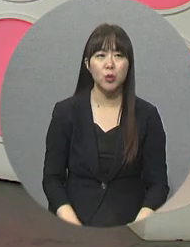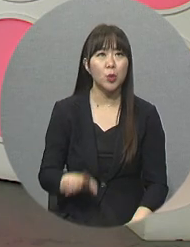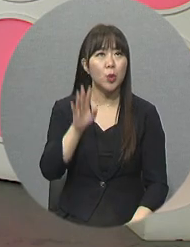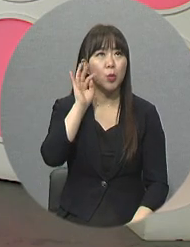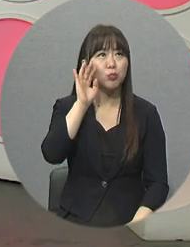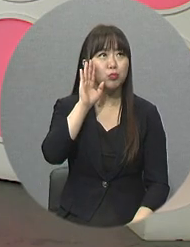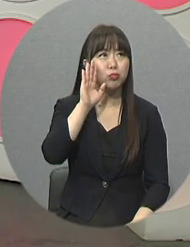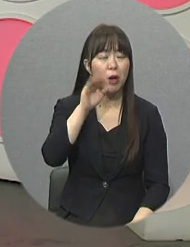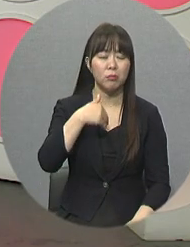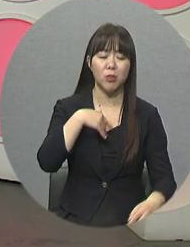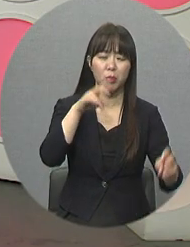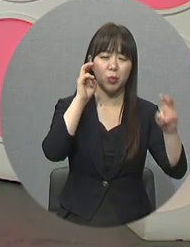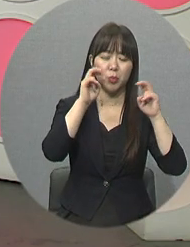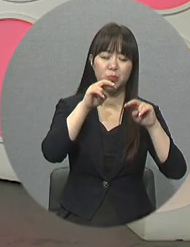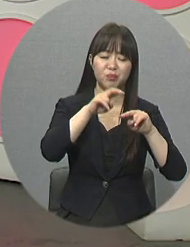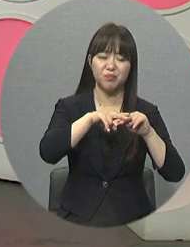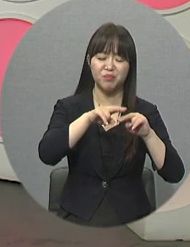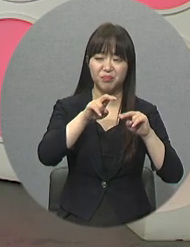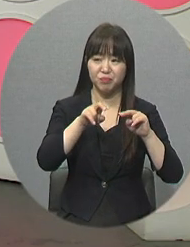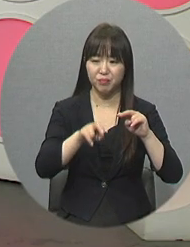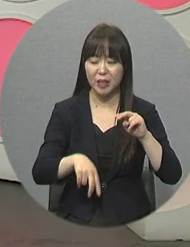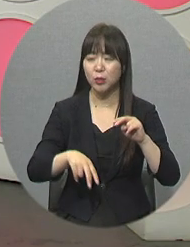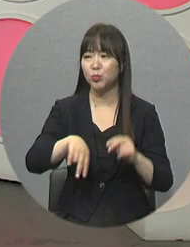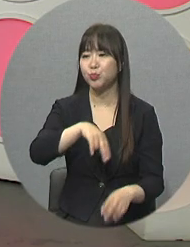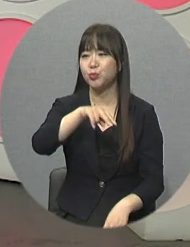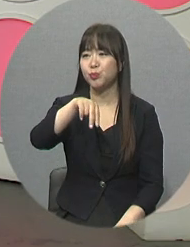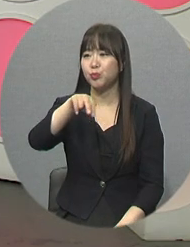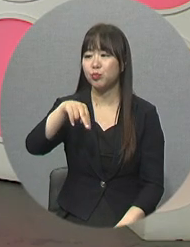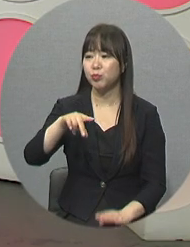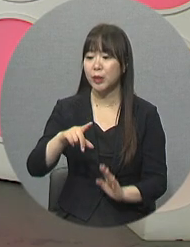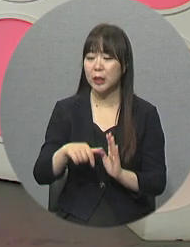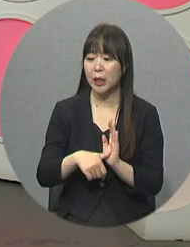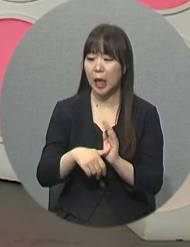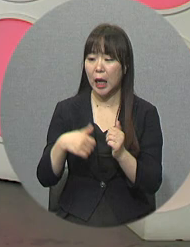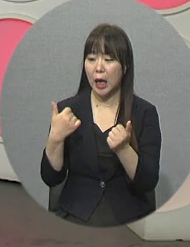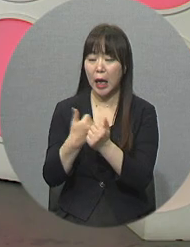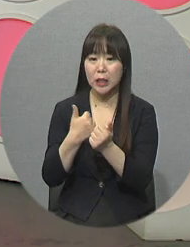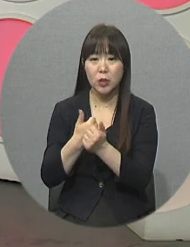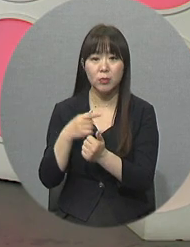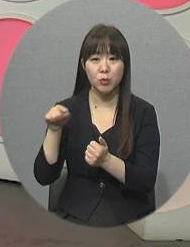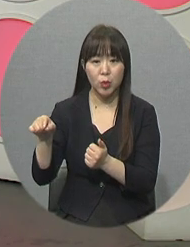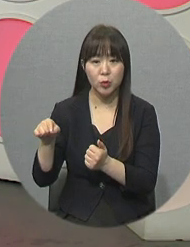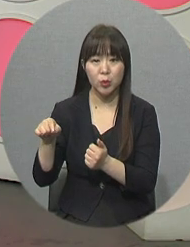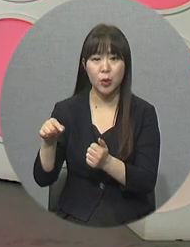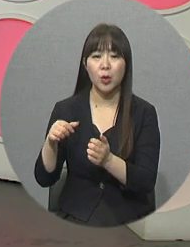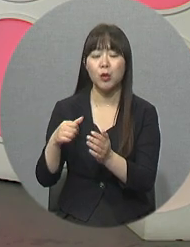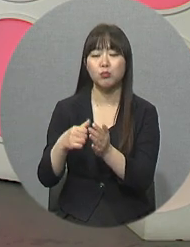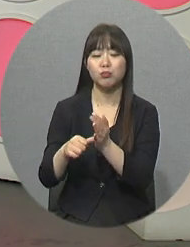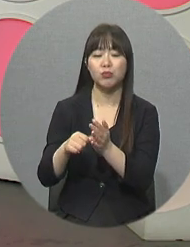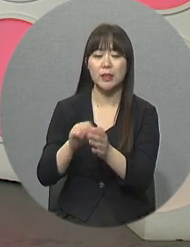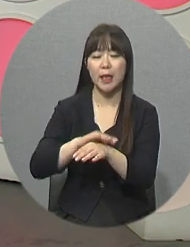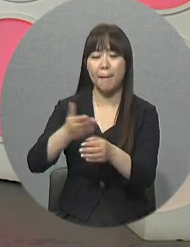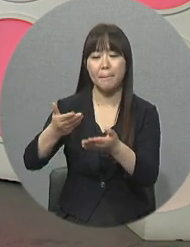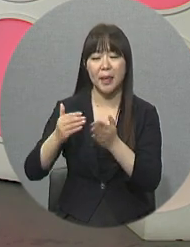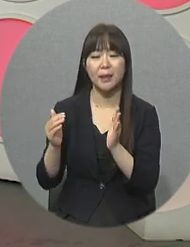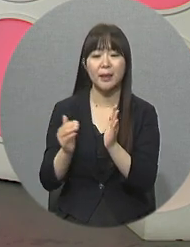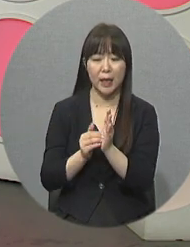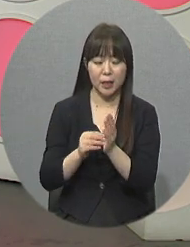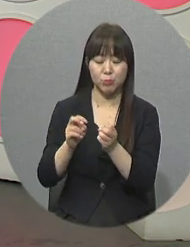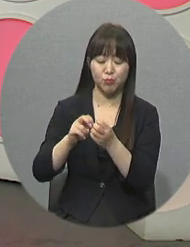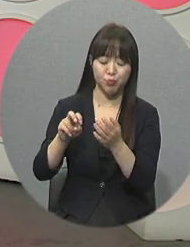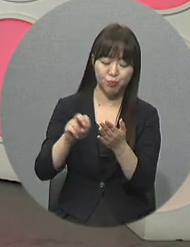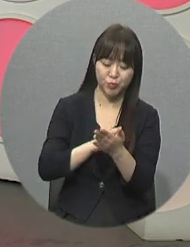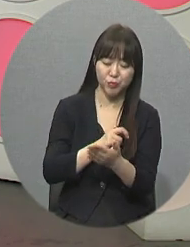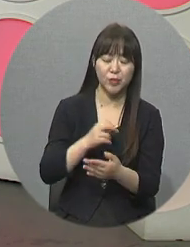그만두었고 갈 곳 없이 배회하는데 때마침 아저씨에게 택배를 잘 받았다는 연락이